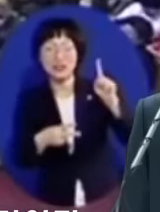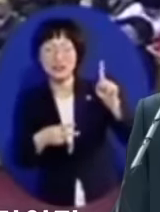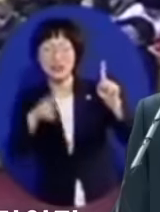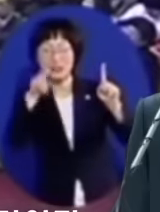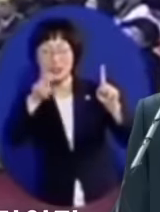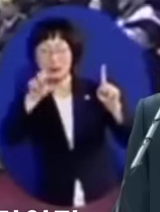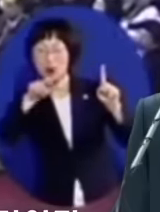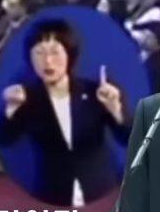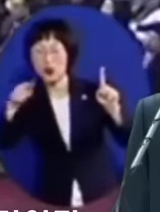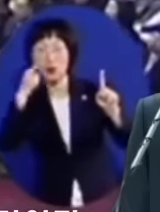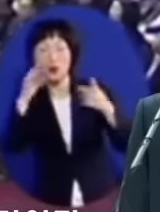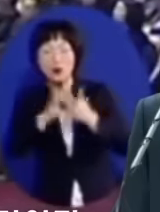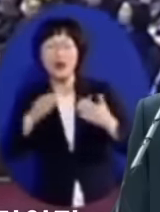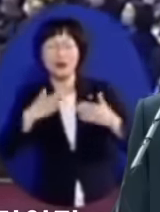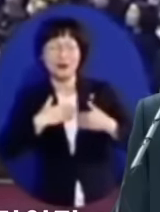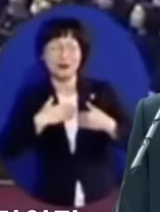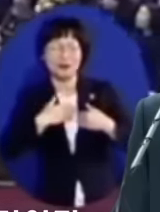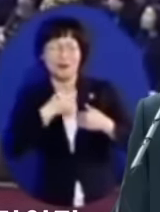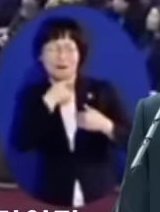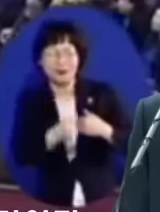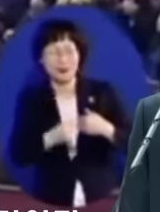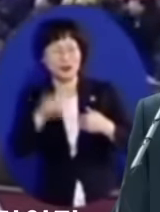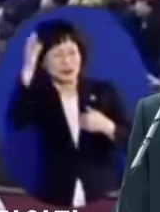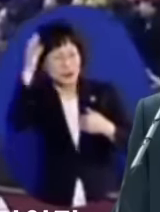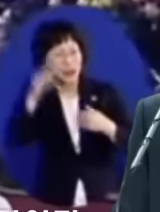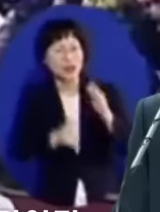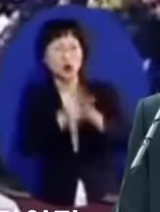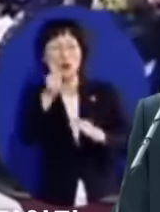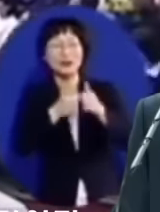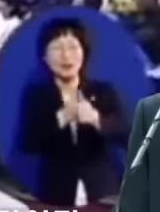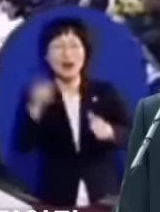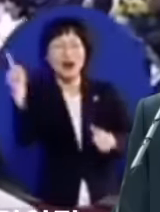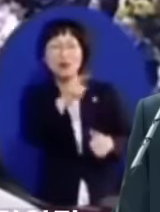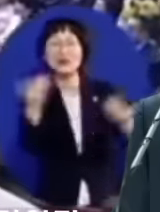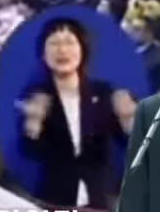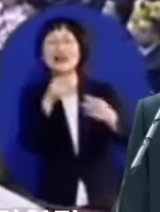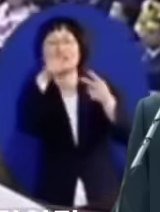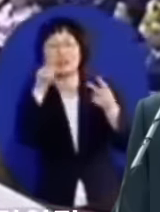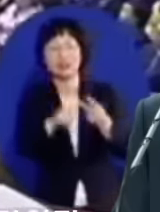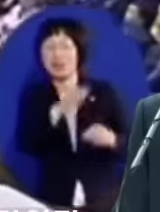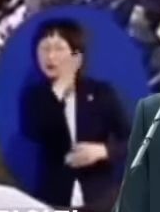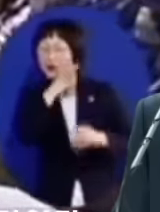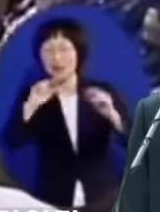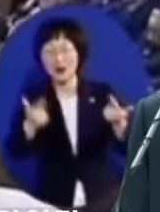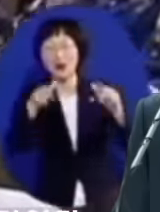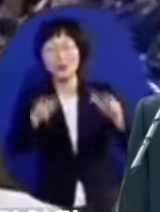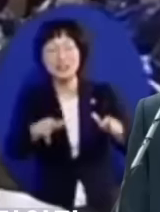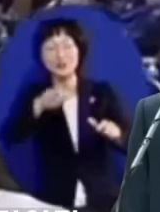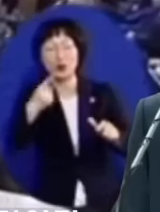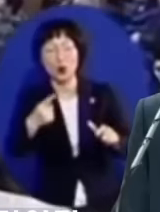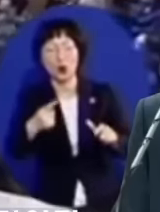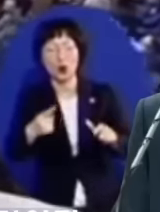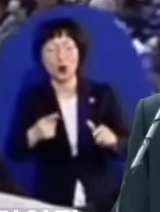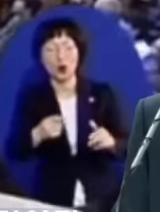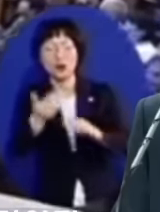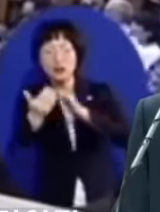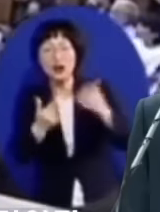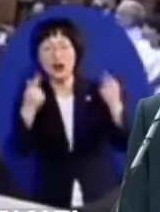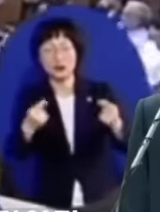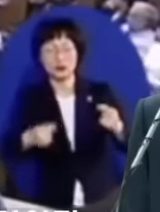21절에 나의 간절한 기대와 소망을 따라 아무 일에든지 부끄러워하지 아니하고 지금도 전과 같이 온전히